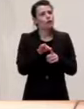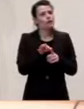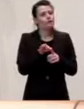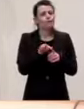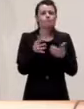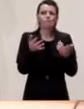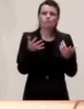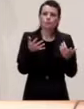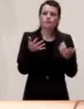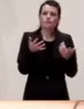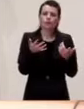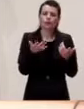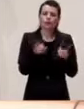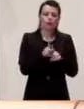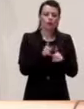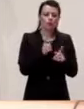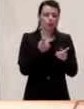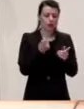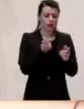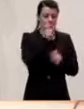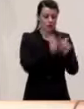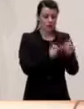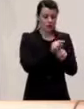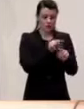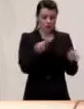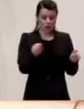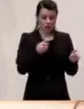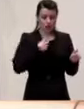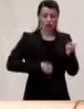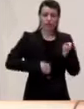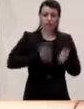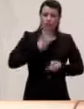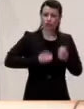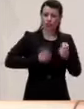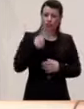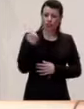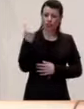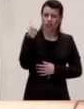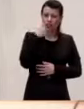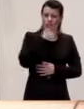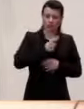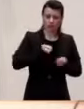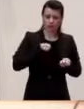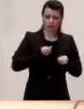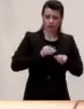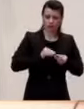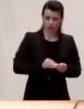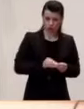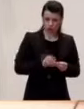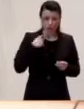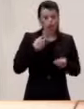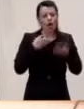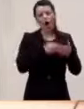aiutare a trattare i sintomi difficili e a